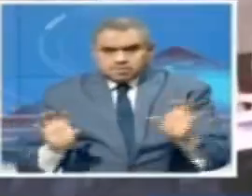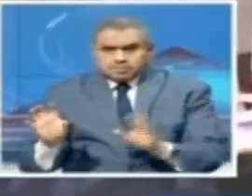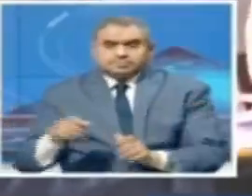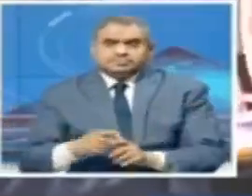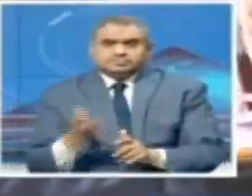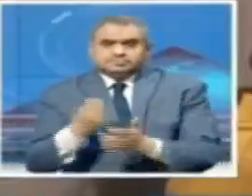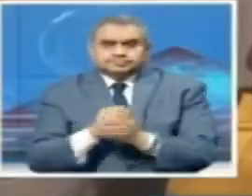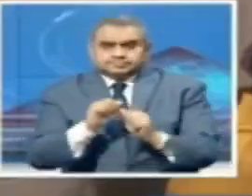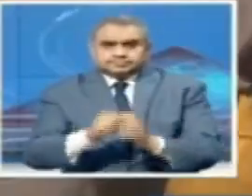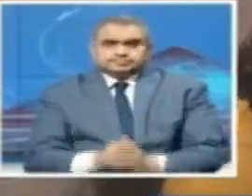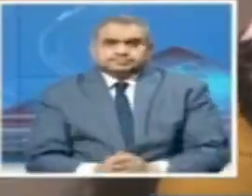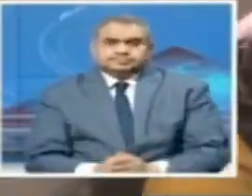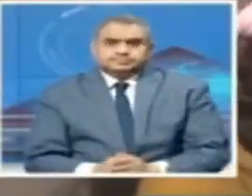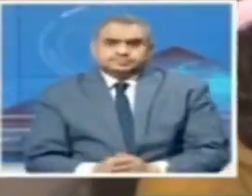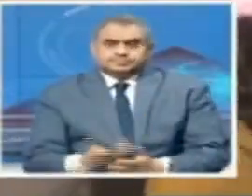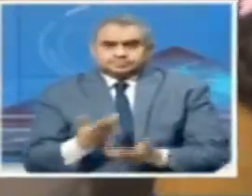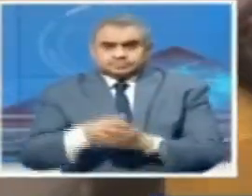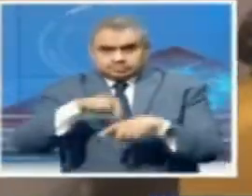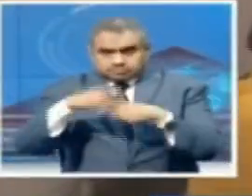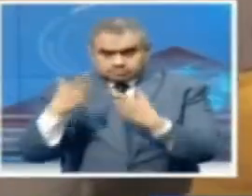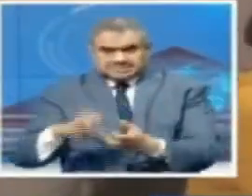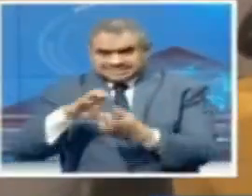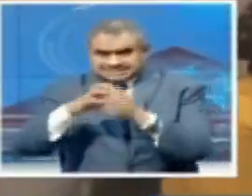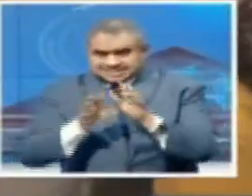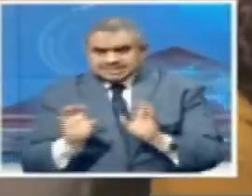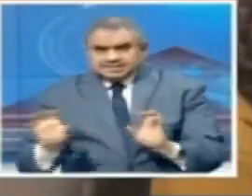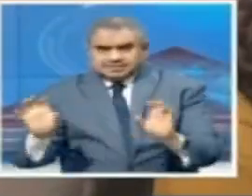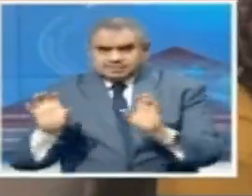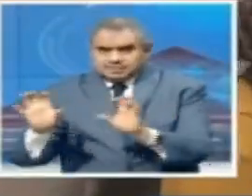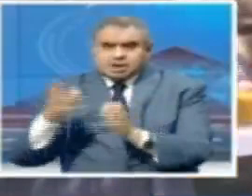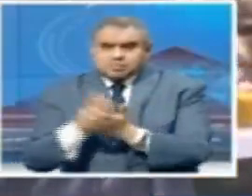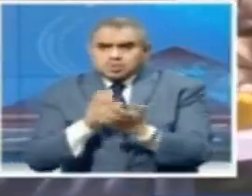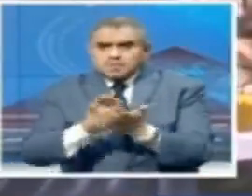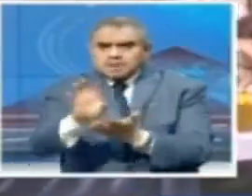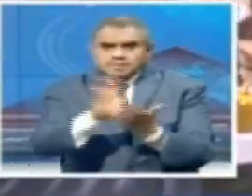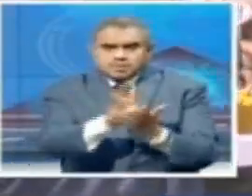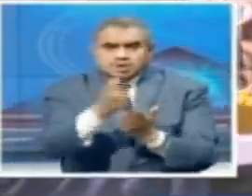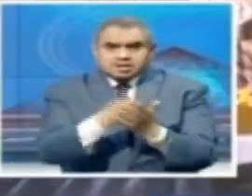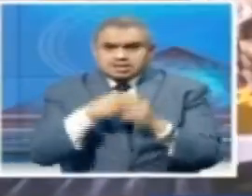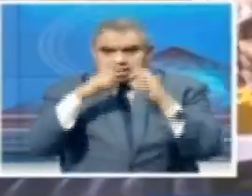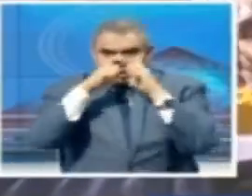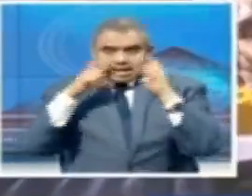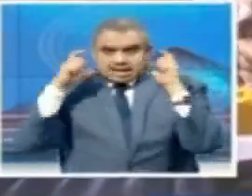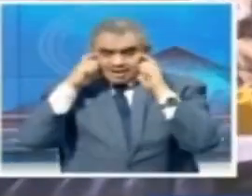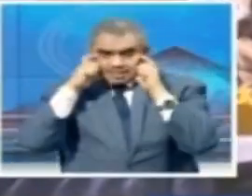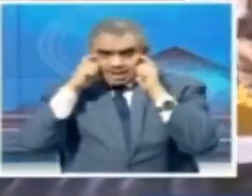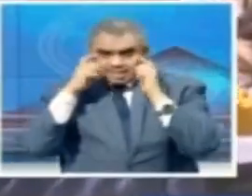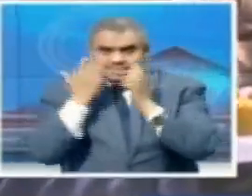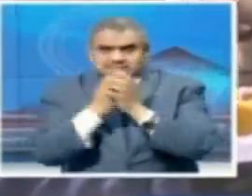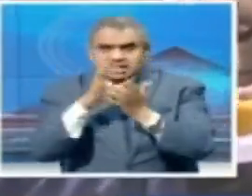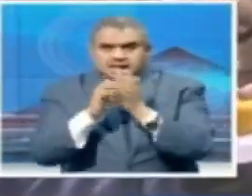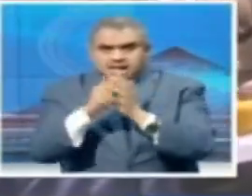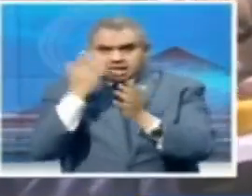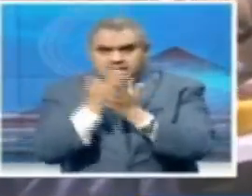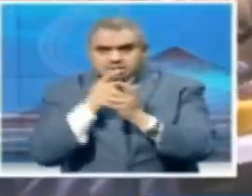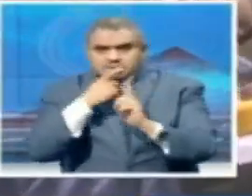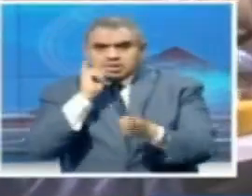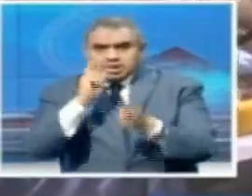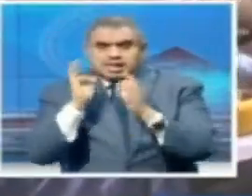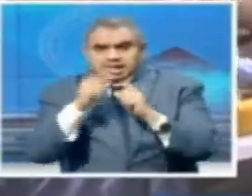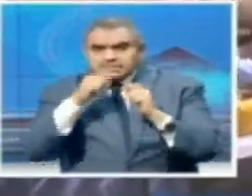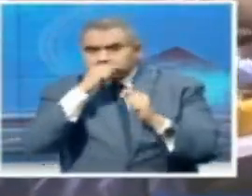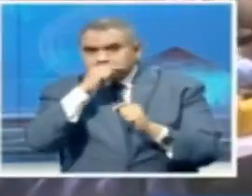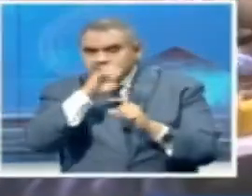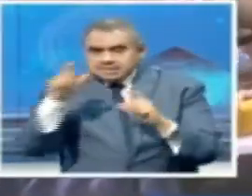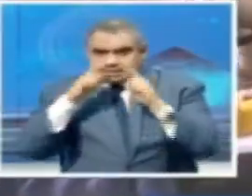في الحفظ بحطها في اماكن التجمع. جميع الفئه بنصرف لها الكمامات، وديت واجب على كل البنات.